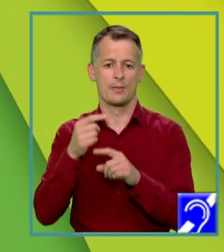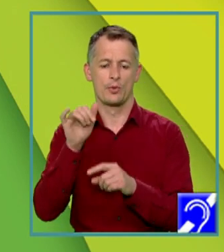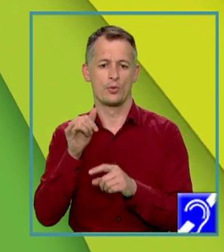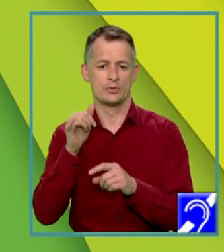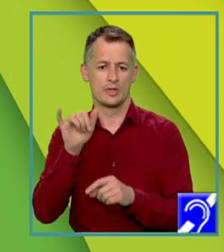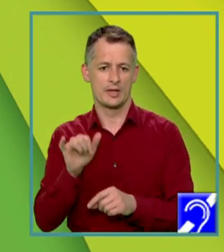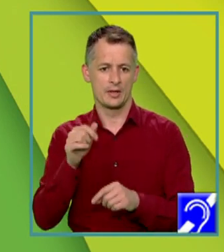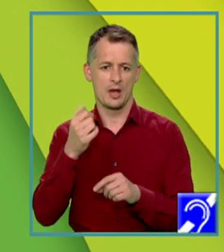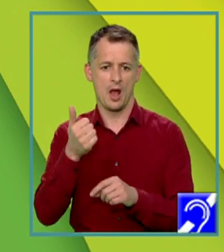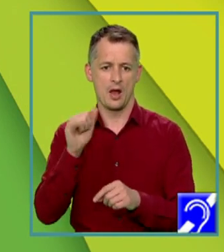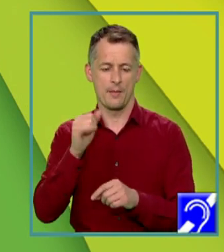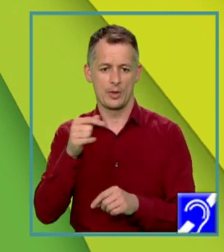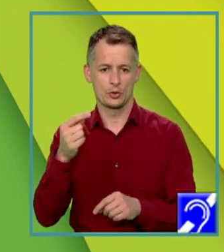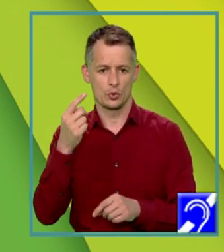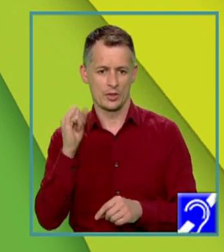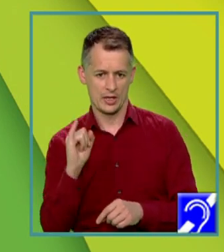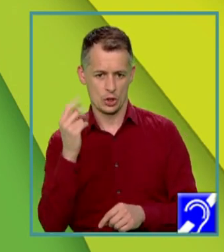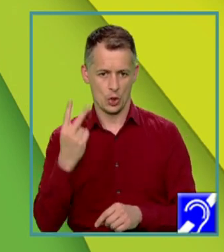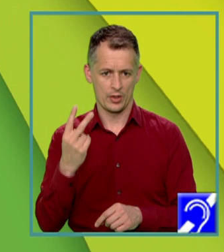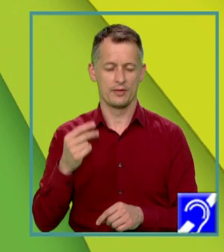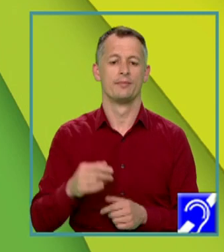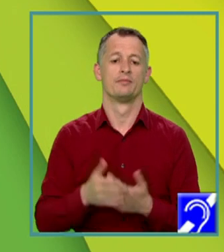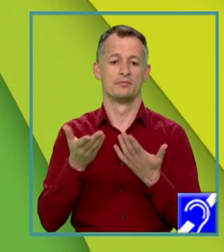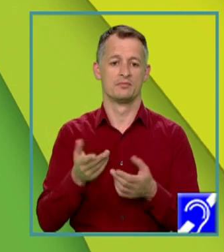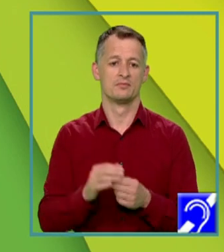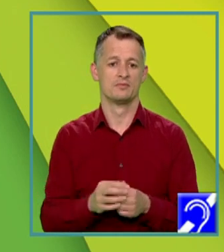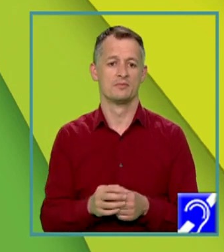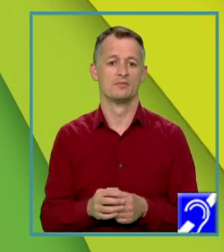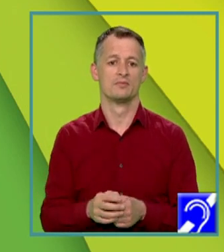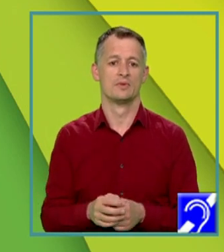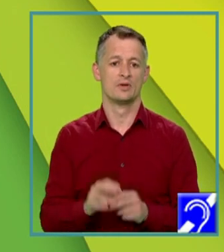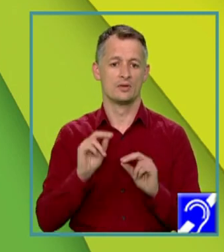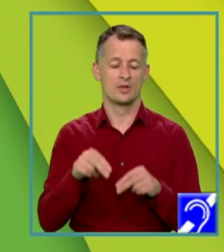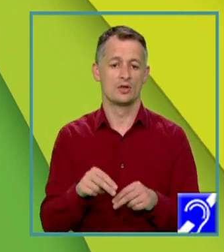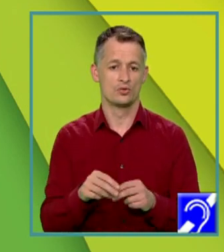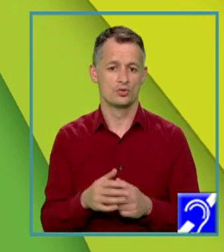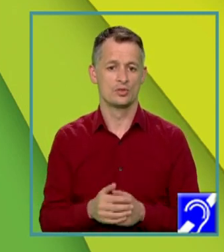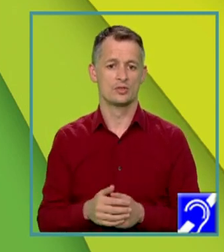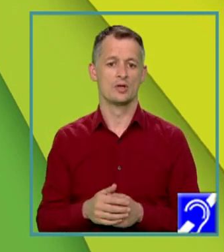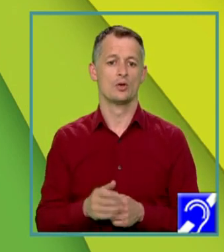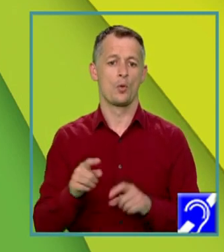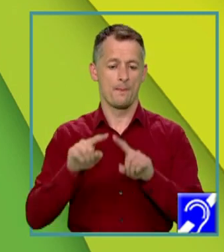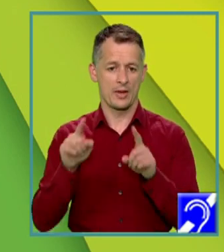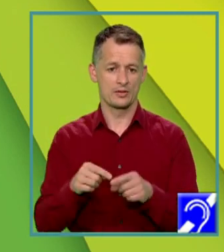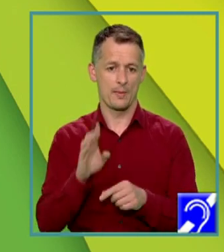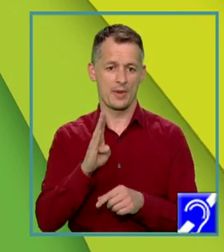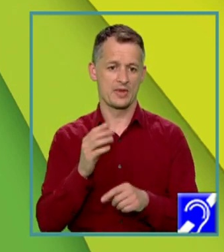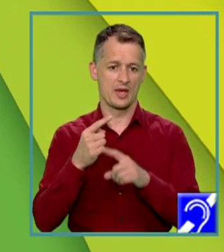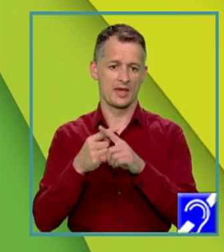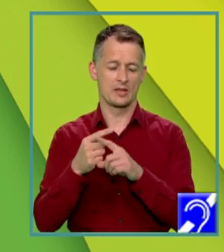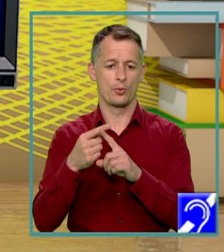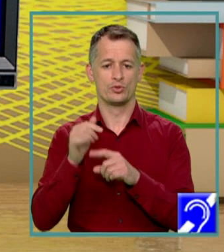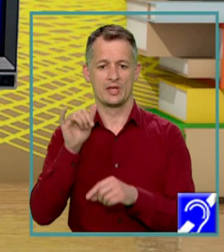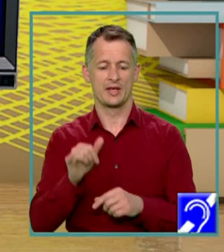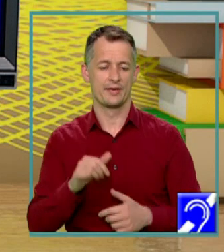înmulțit cu a mirosi doi adică xminus igrec de înmulțit cu matricea pe de x plus